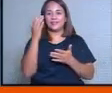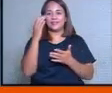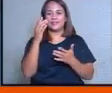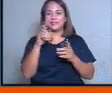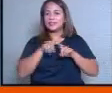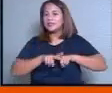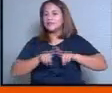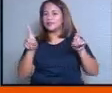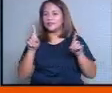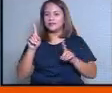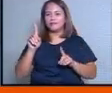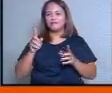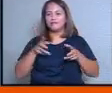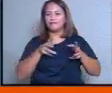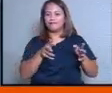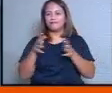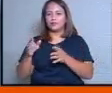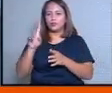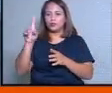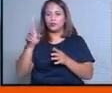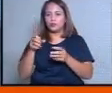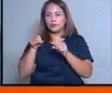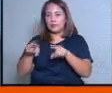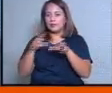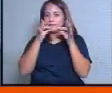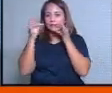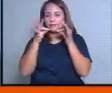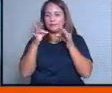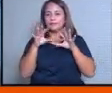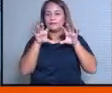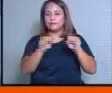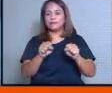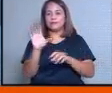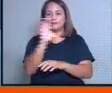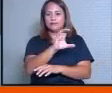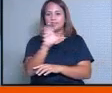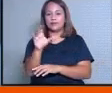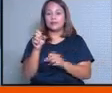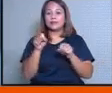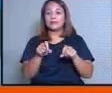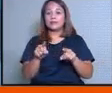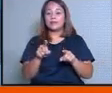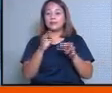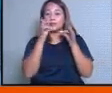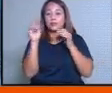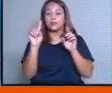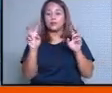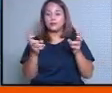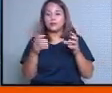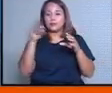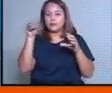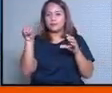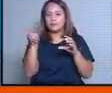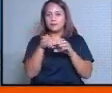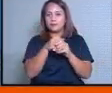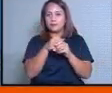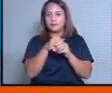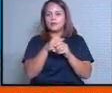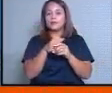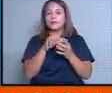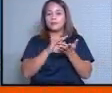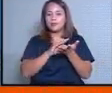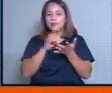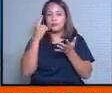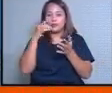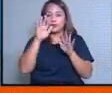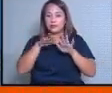kakaibang technique ng dalawang pusher na naaresto sa Caloocan. Ang binibenta kasi nilang droga, isinisilid sa gamot na pambata para